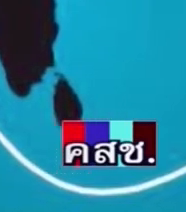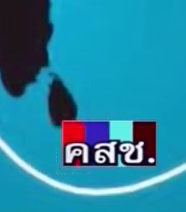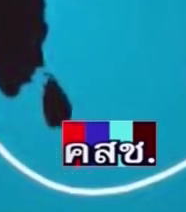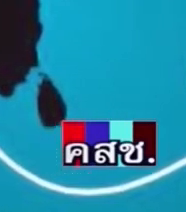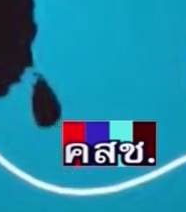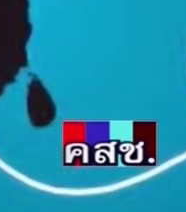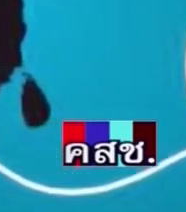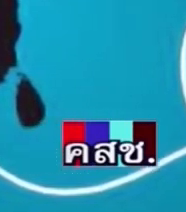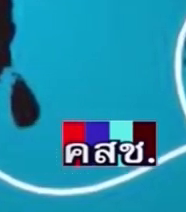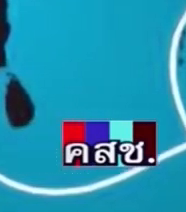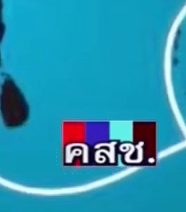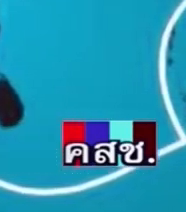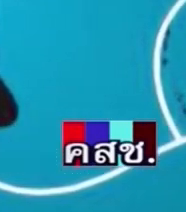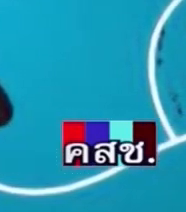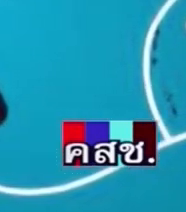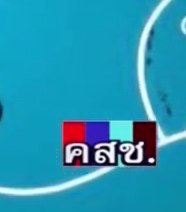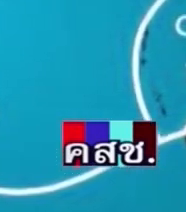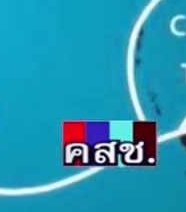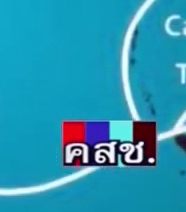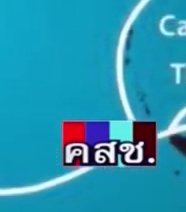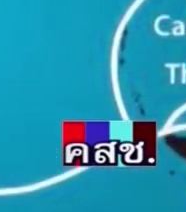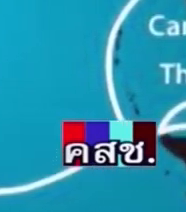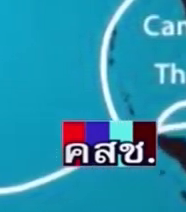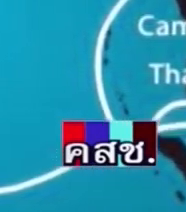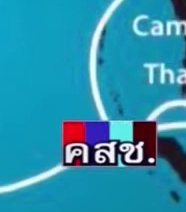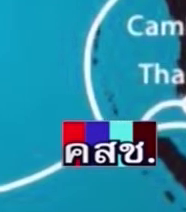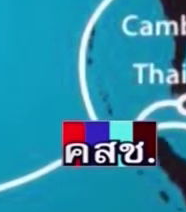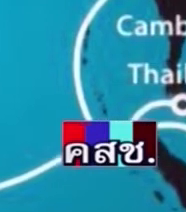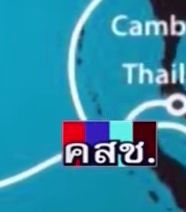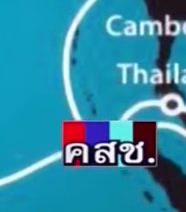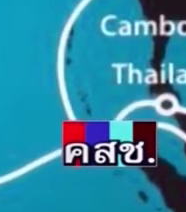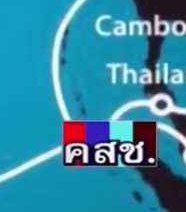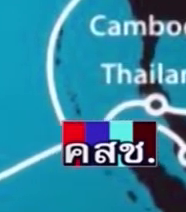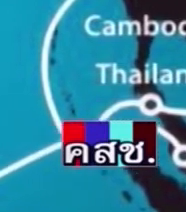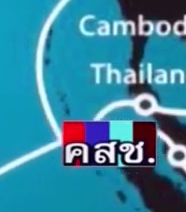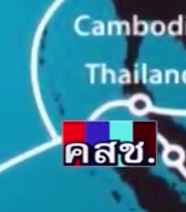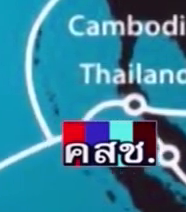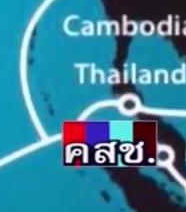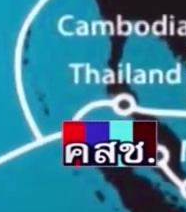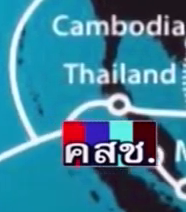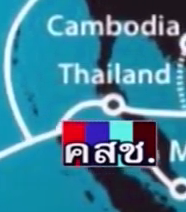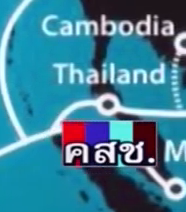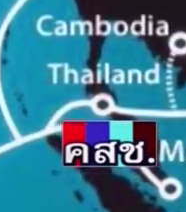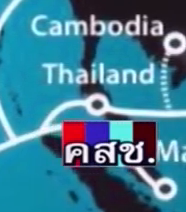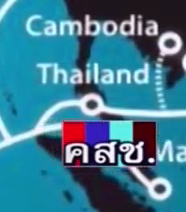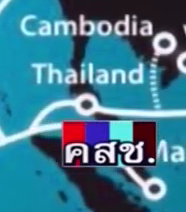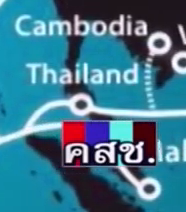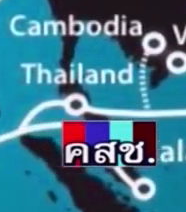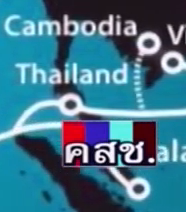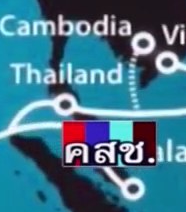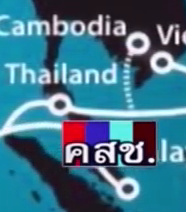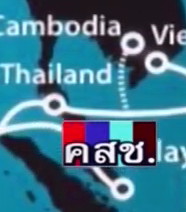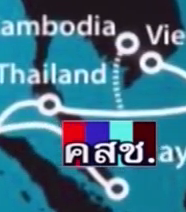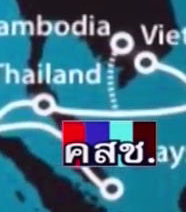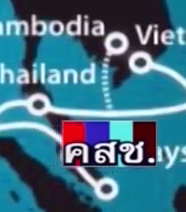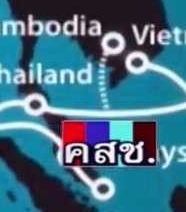ศสนะฮะผ่านพูดง่ายๆแอฟริกาตอนล่างแล้วก็ตะวันออกกลาง ครับ มหาสมุทรอินเดียมาที่สตูล